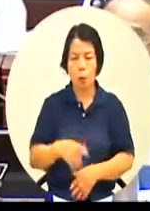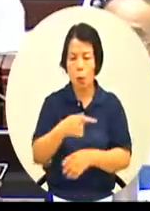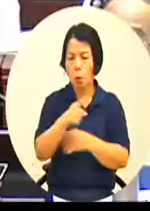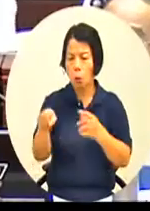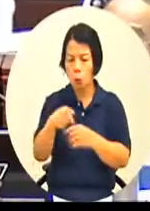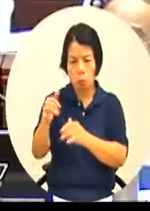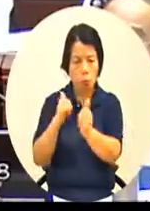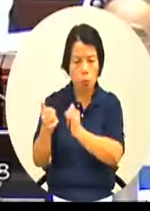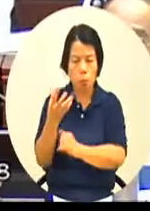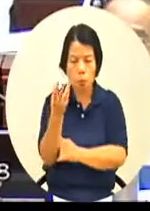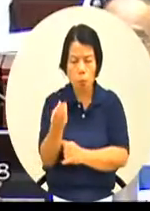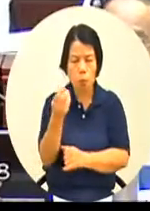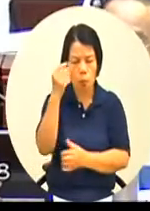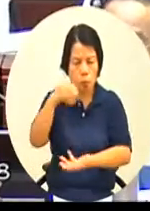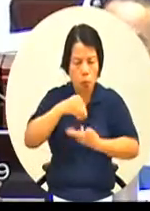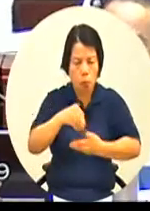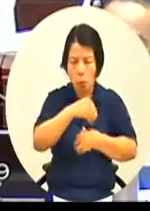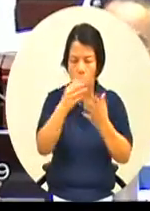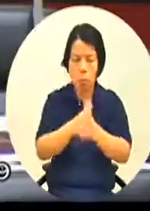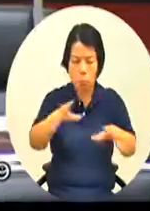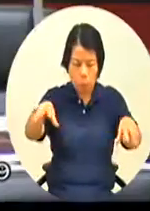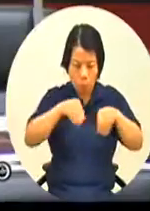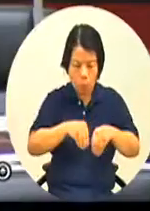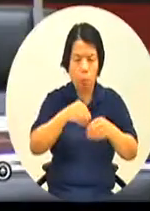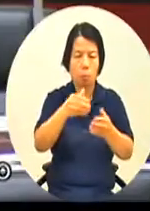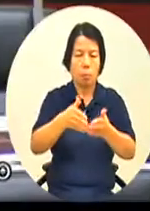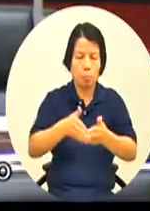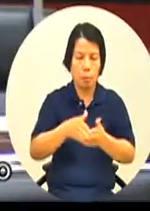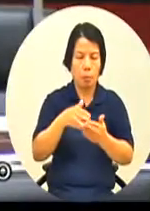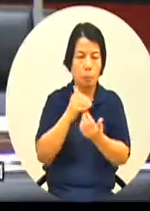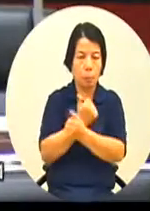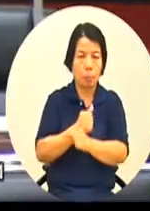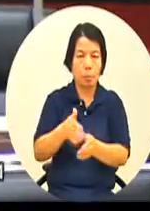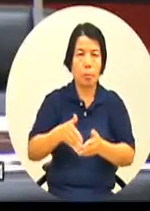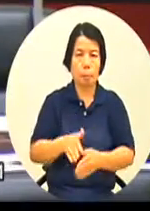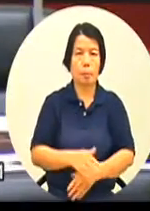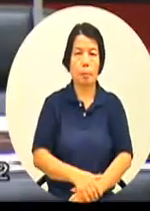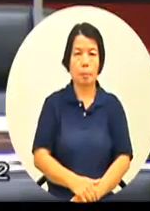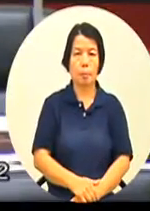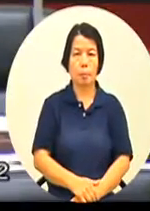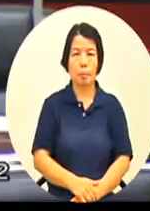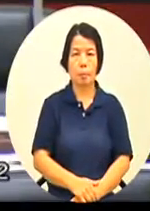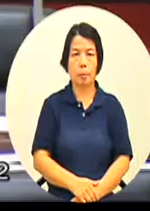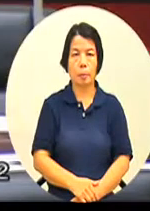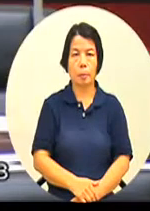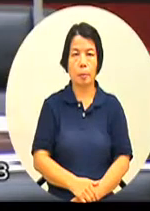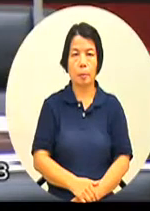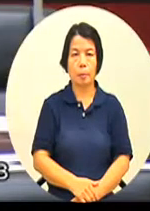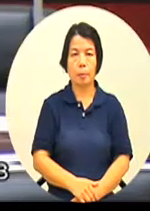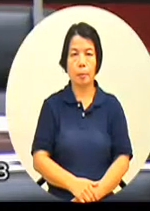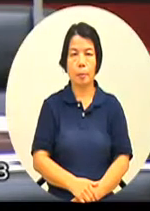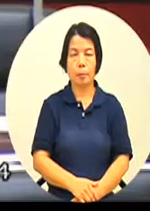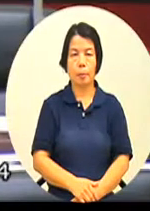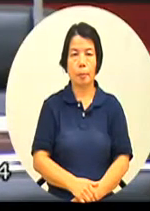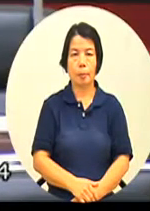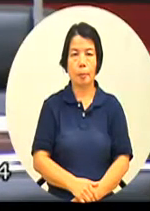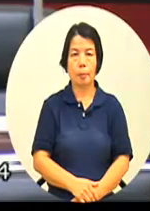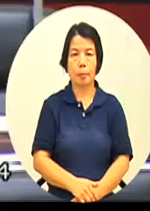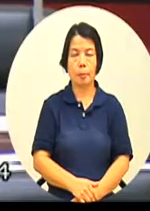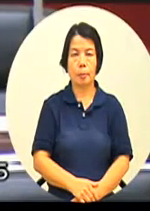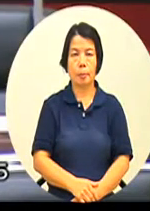也希望能够容纳进来这样。 好，主委你请坐，感谢你。那我是觉